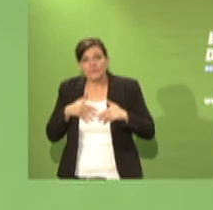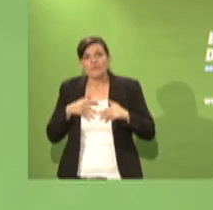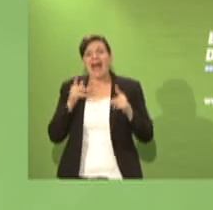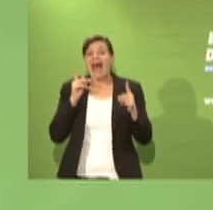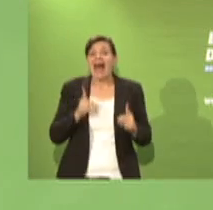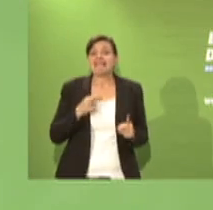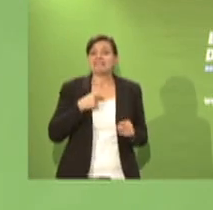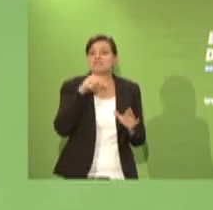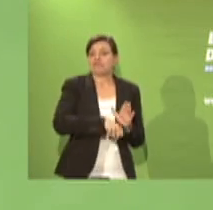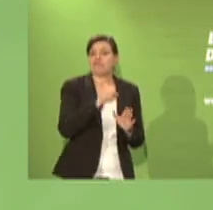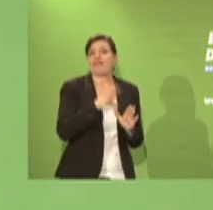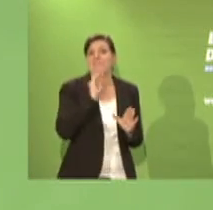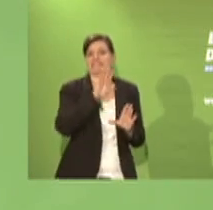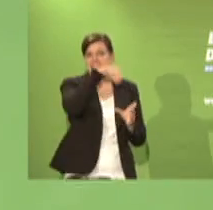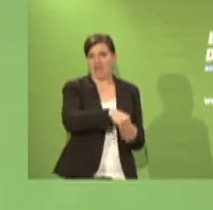einsickert.